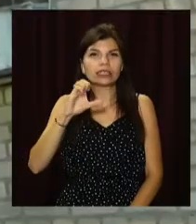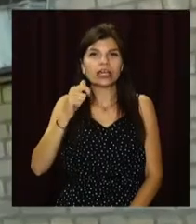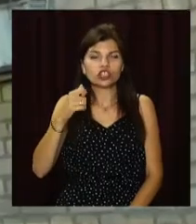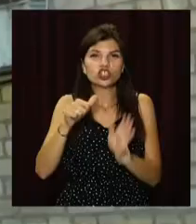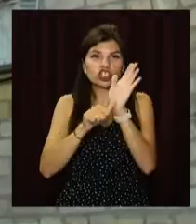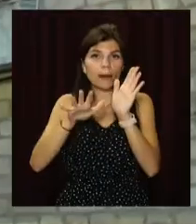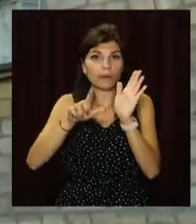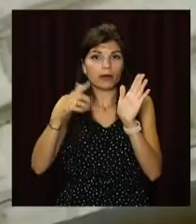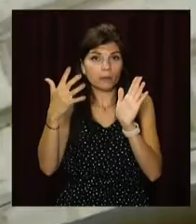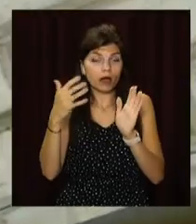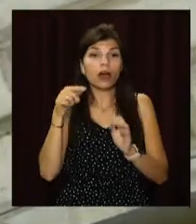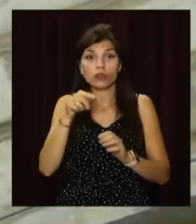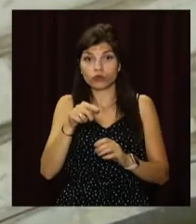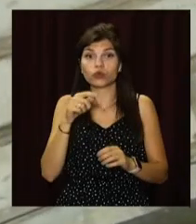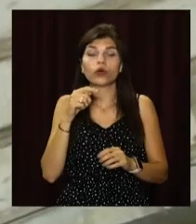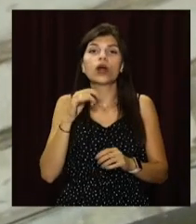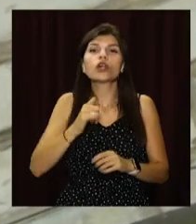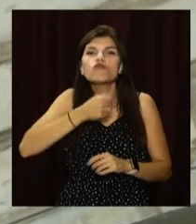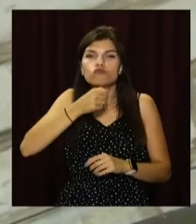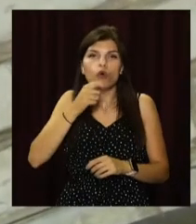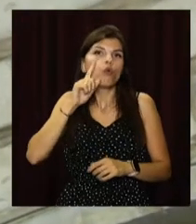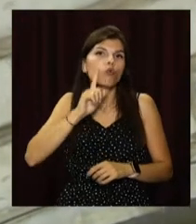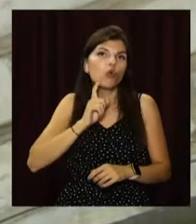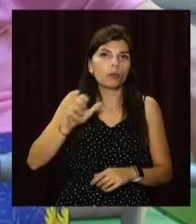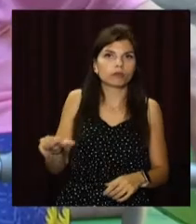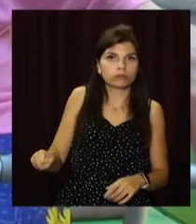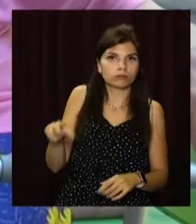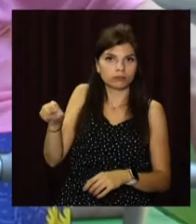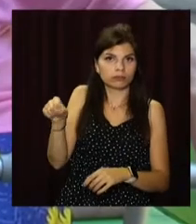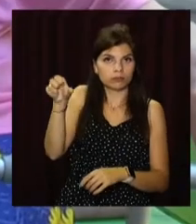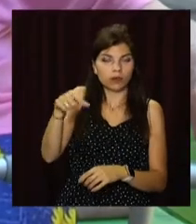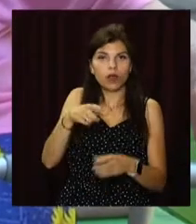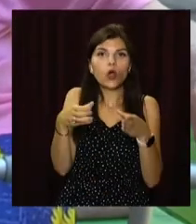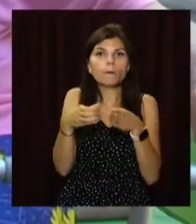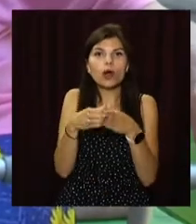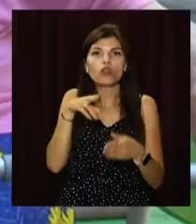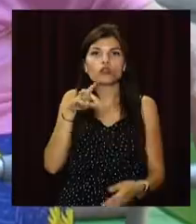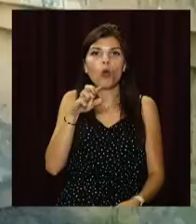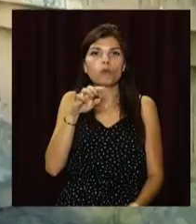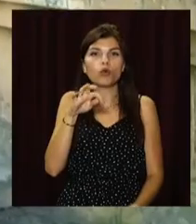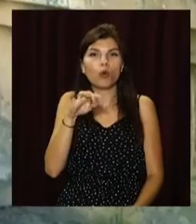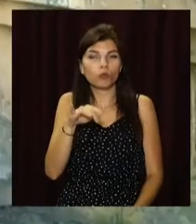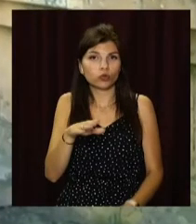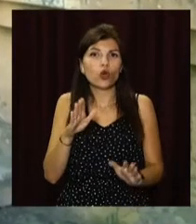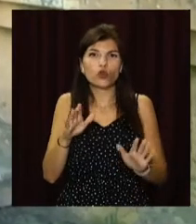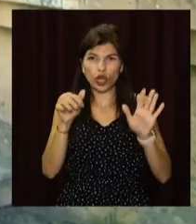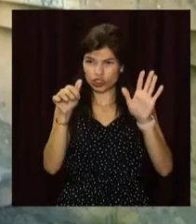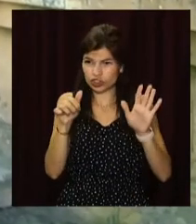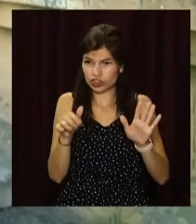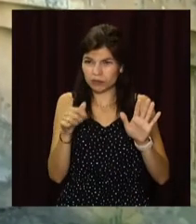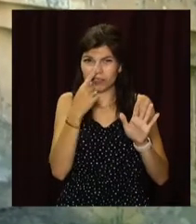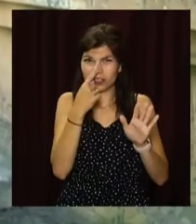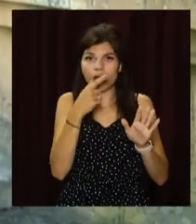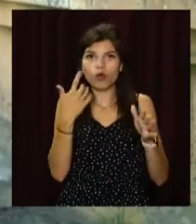65А. Для літніх людей тут встановили зручні поручні. Обслуговуюча компанія «Добробут», кажуть місцеві, працює лише півроку, втім вони